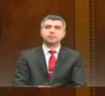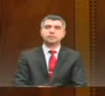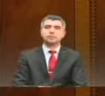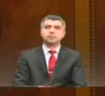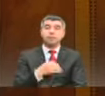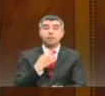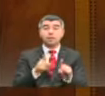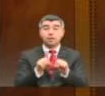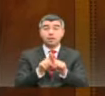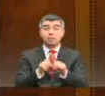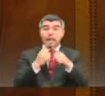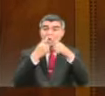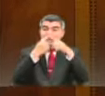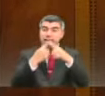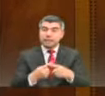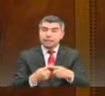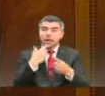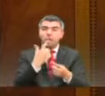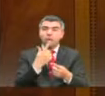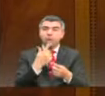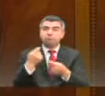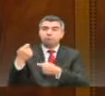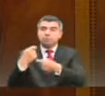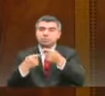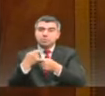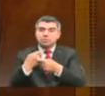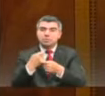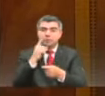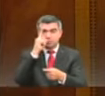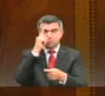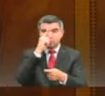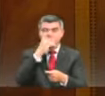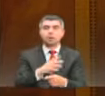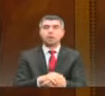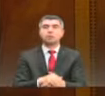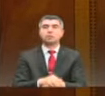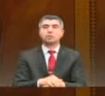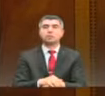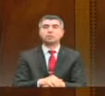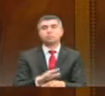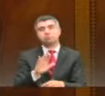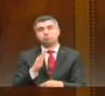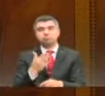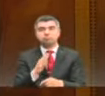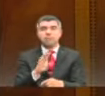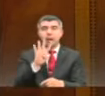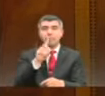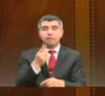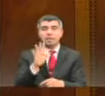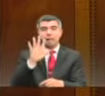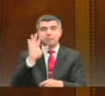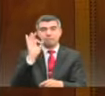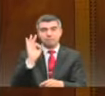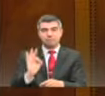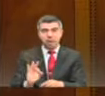معدل النمو الاقتصادي الذي نعمل على تحقيقه المستهدف سيكون إن شاء الله بين 4.5%